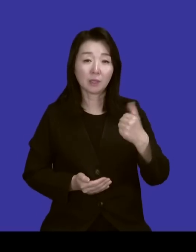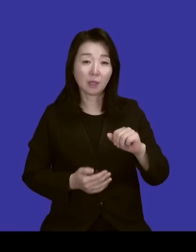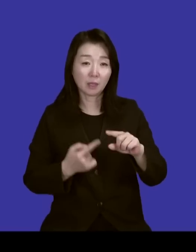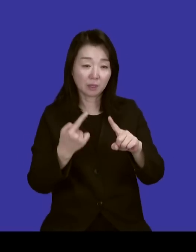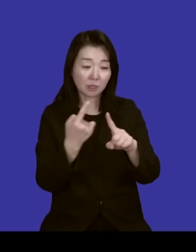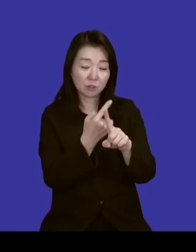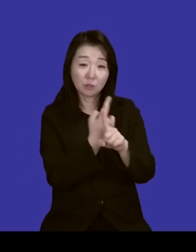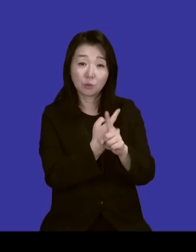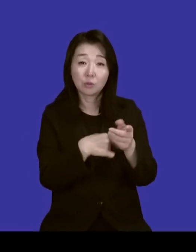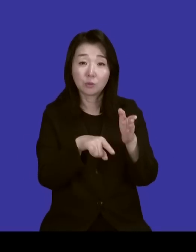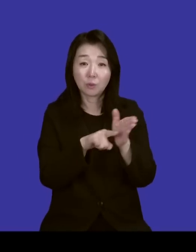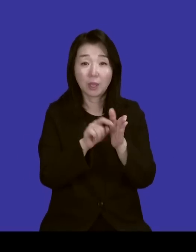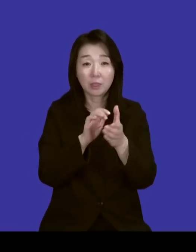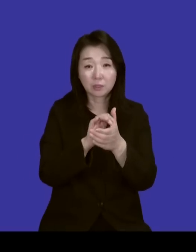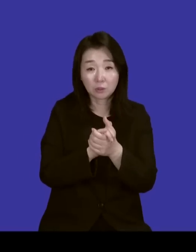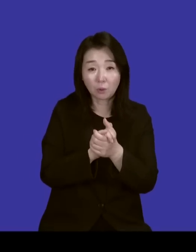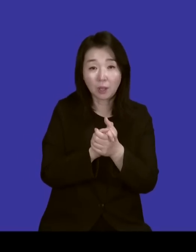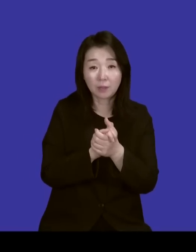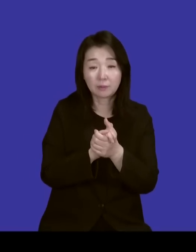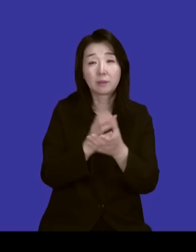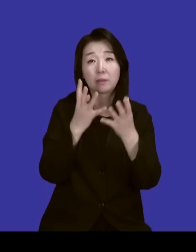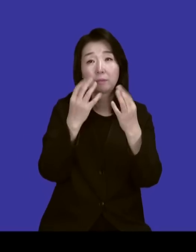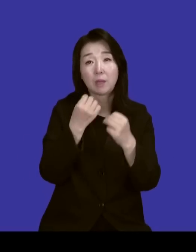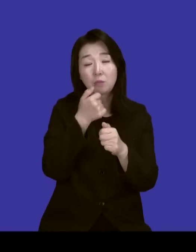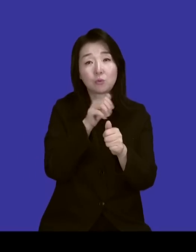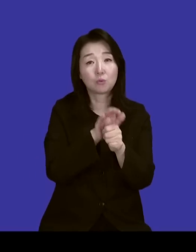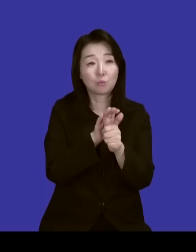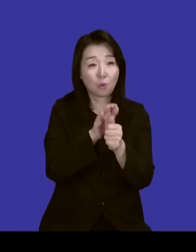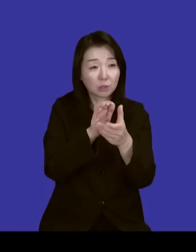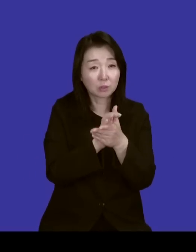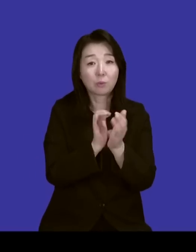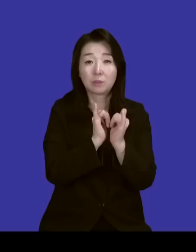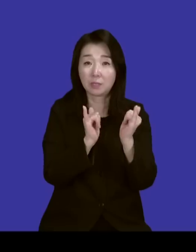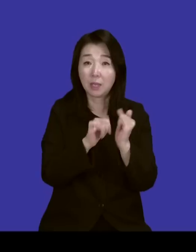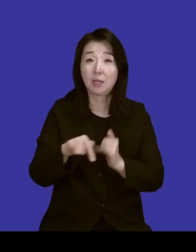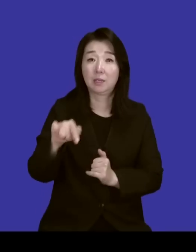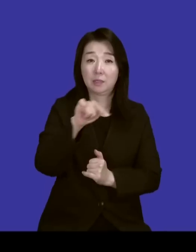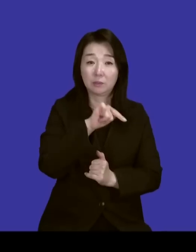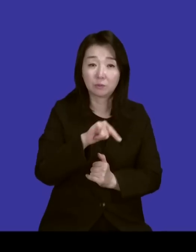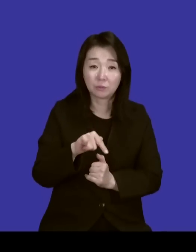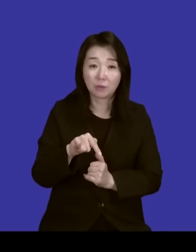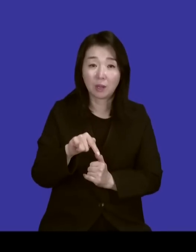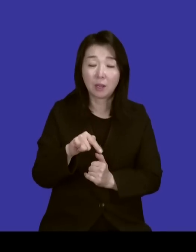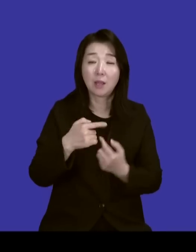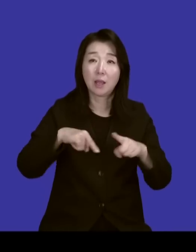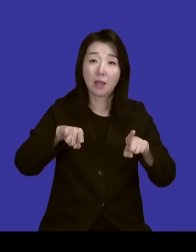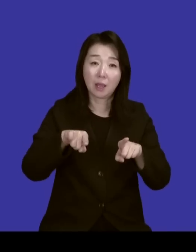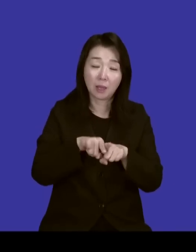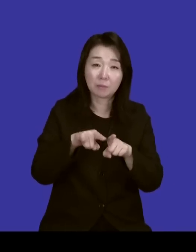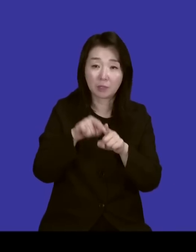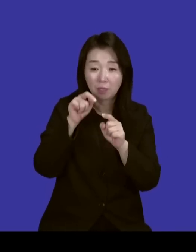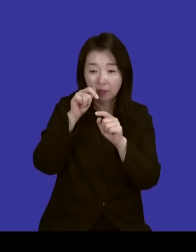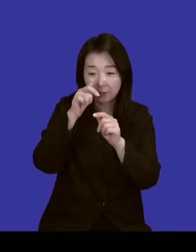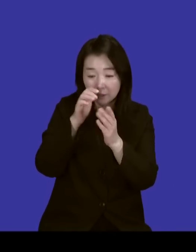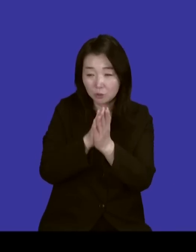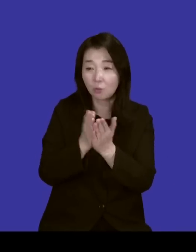위해 기도한 수많은 중보 기도자들과 한 지체가 되어